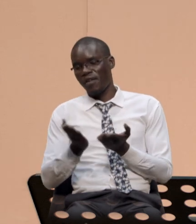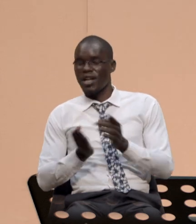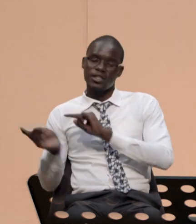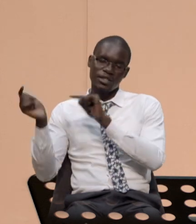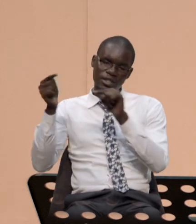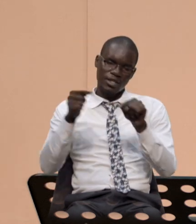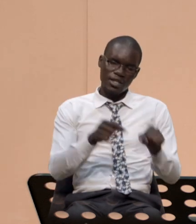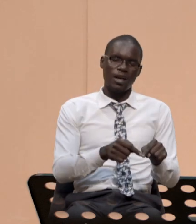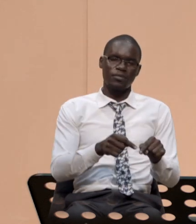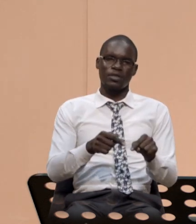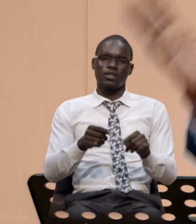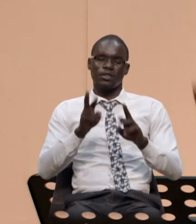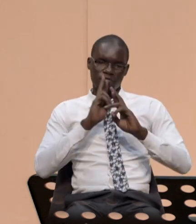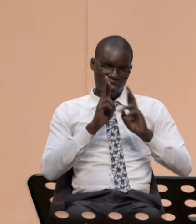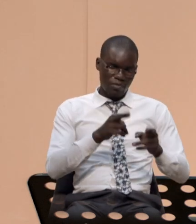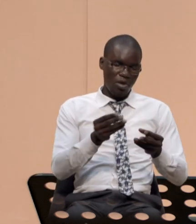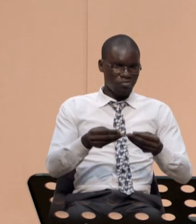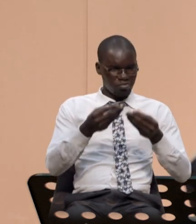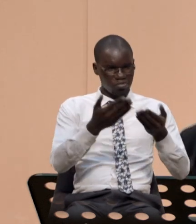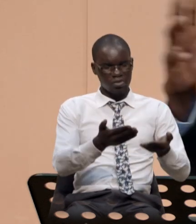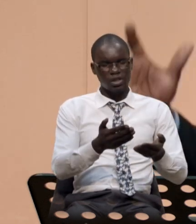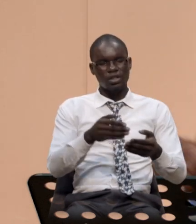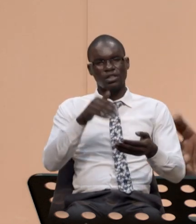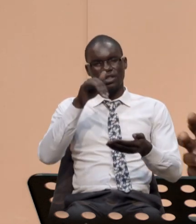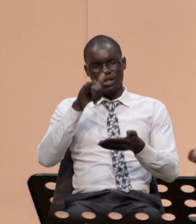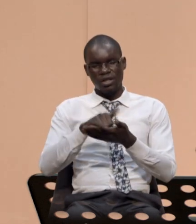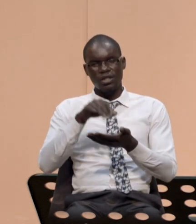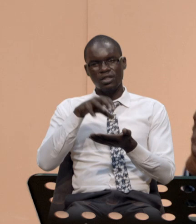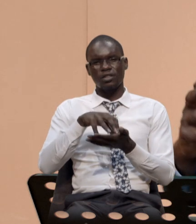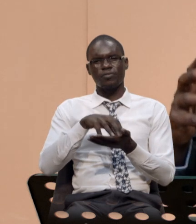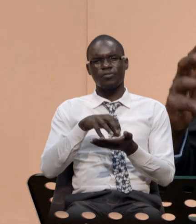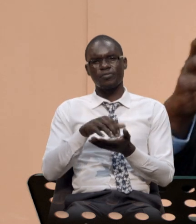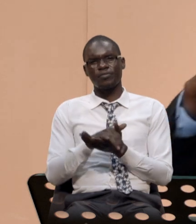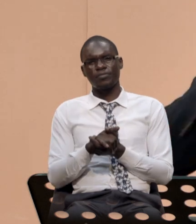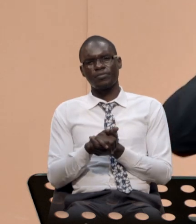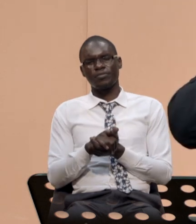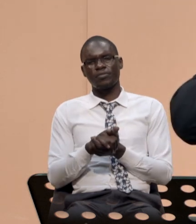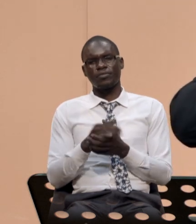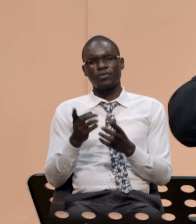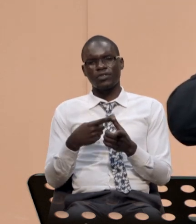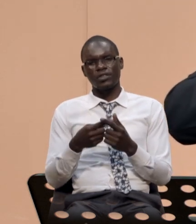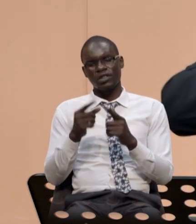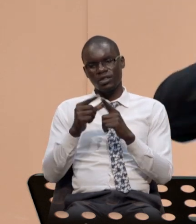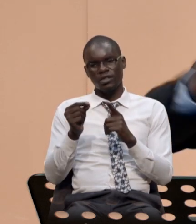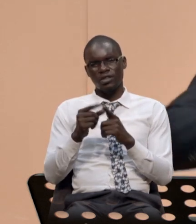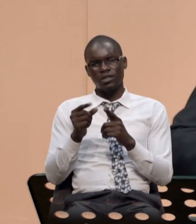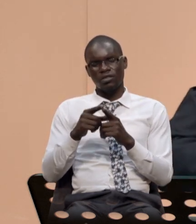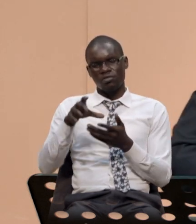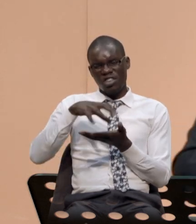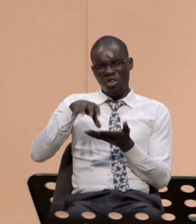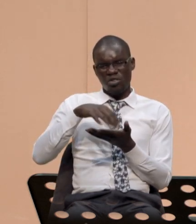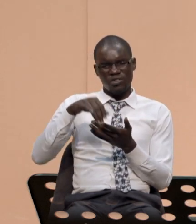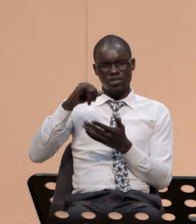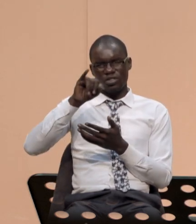mripotia. Kila mfanyikazi wake anakuja anamuelezea. Na katika hali hiyo maneno yakawa yamemchanganya